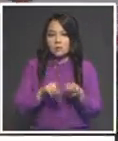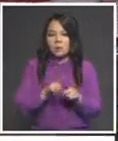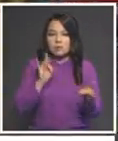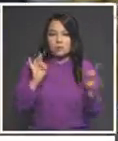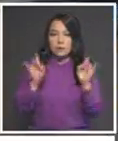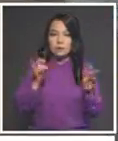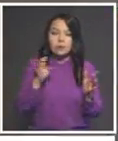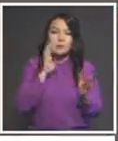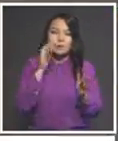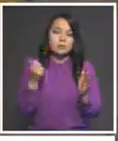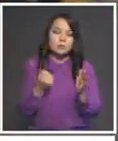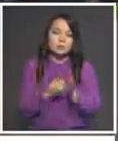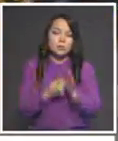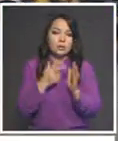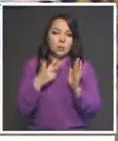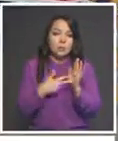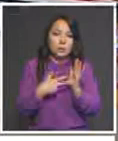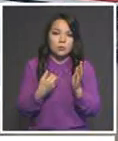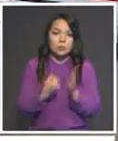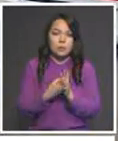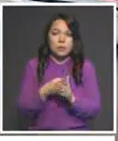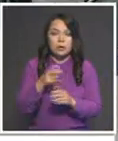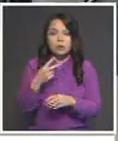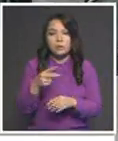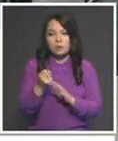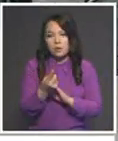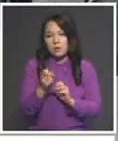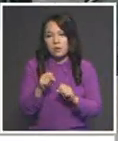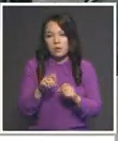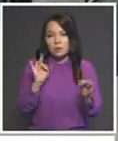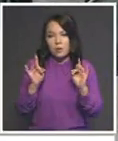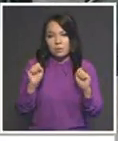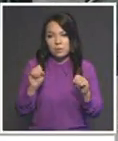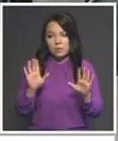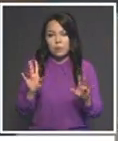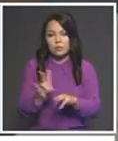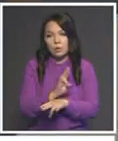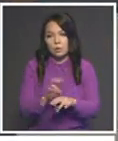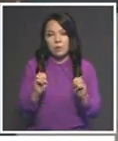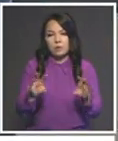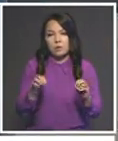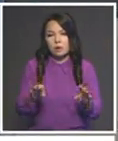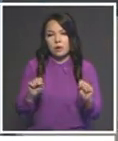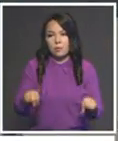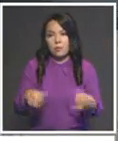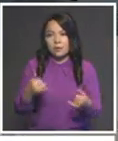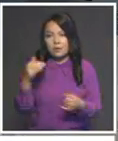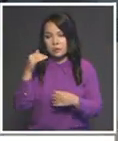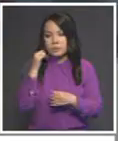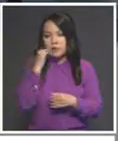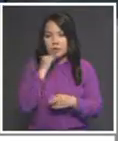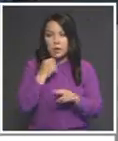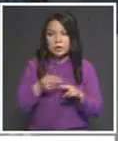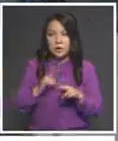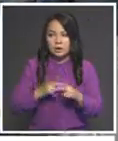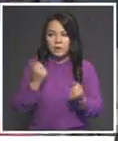таңғы 8-ден кешкі 23:00-ге дейін қосылады, ал түнгі уақытта тек жарығын қосып жүреді. Бұл ескі стандарттағы